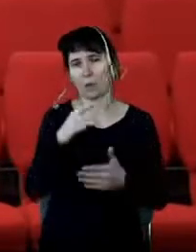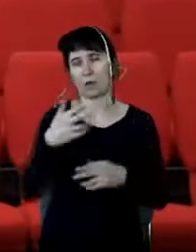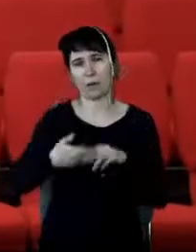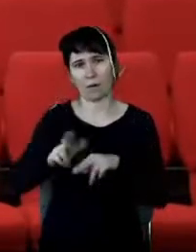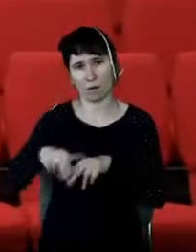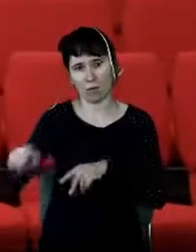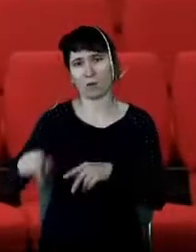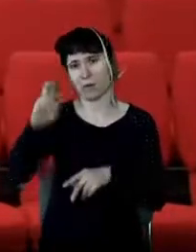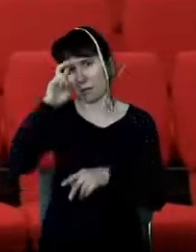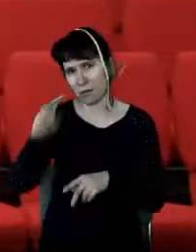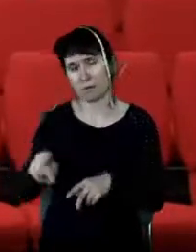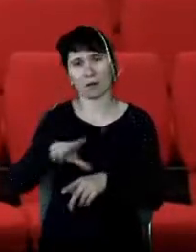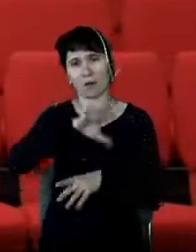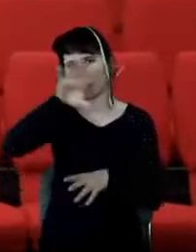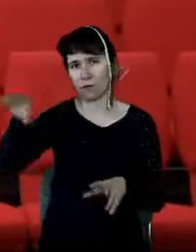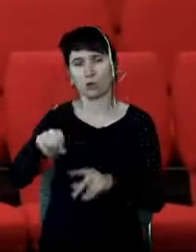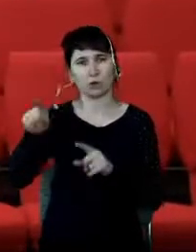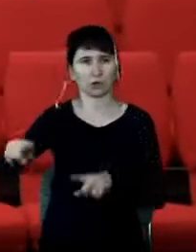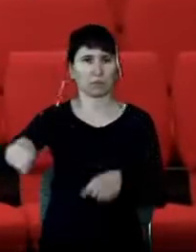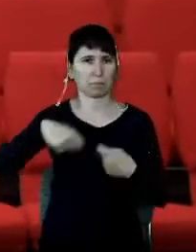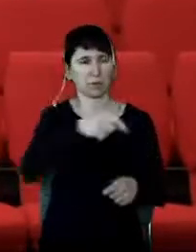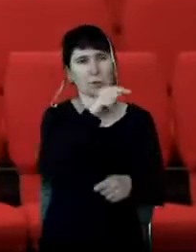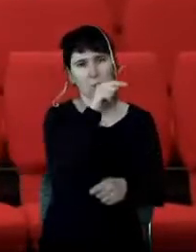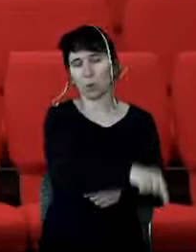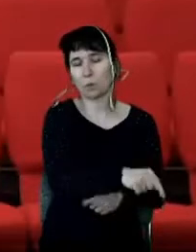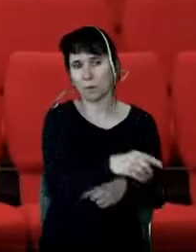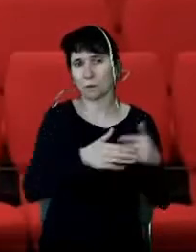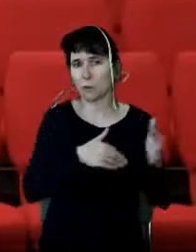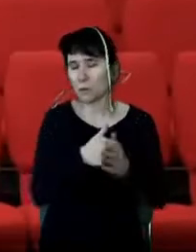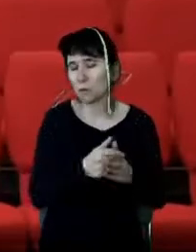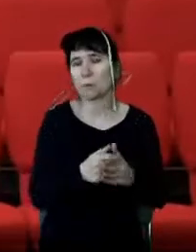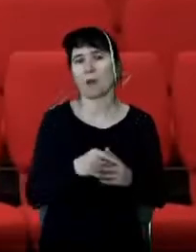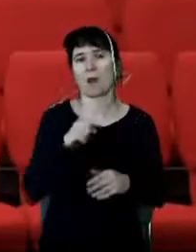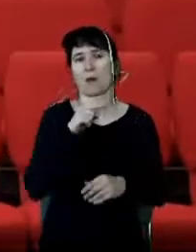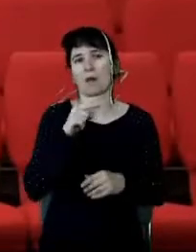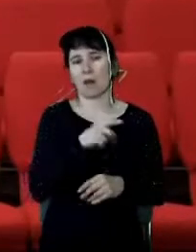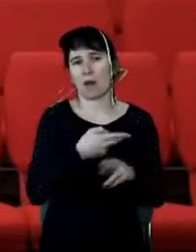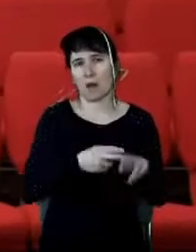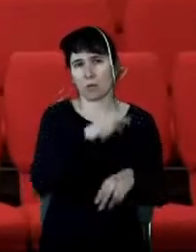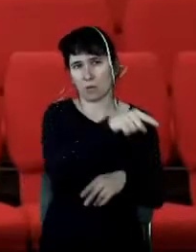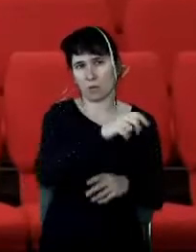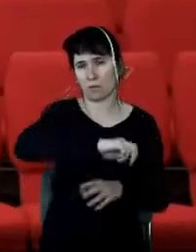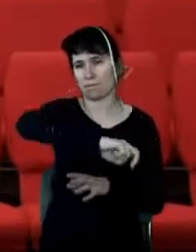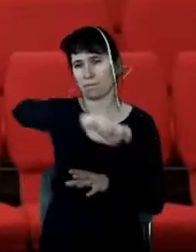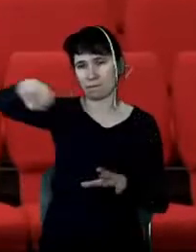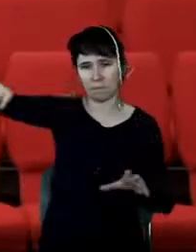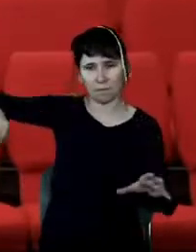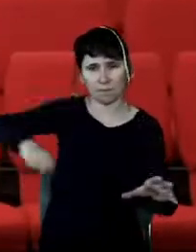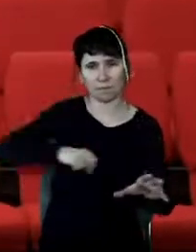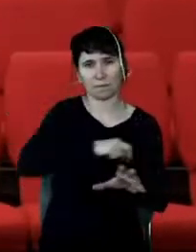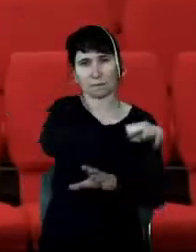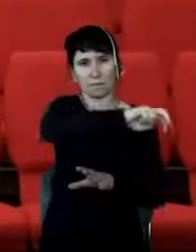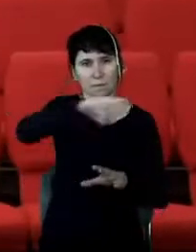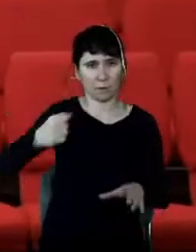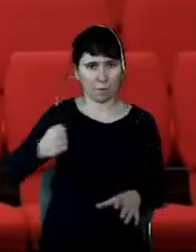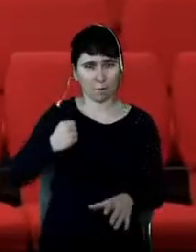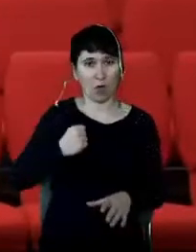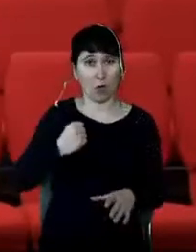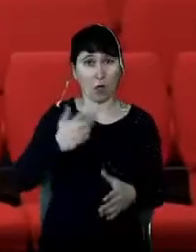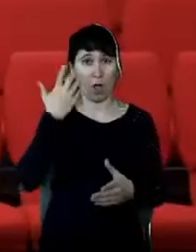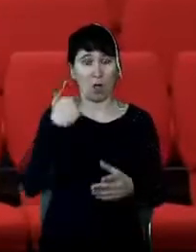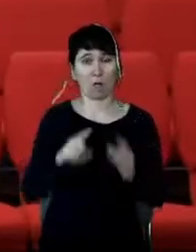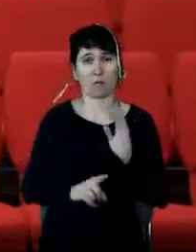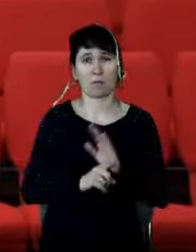ньому, могутніх своєю силою. Ти ж обійди його довкола з військовими. І станеться,